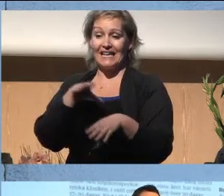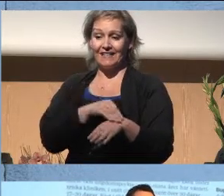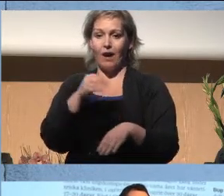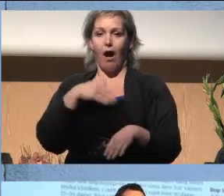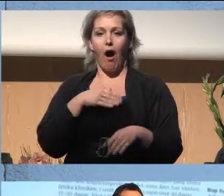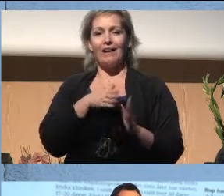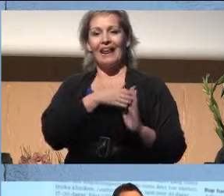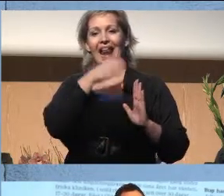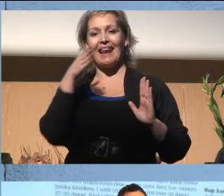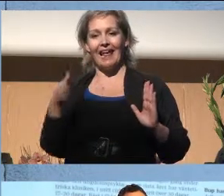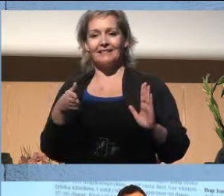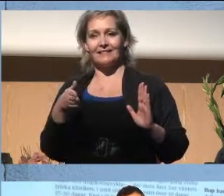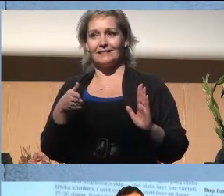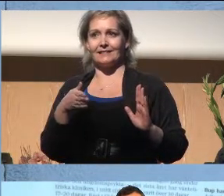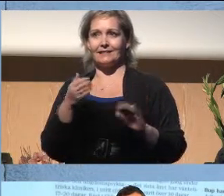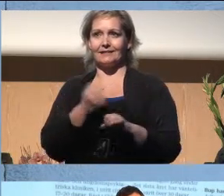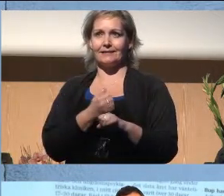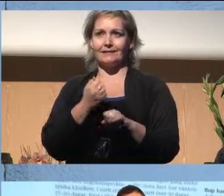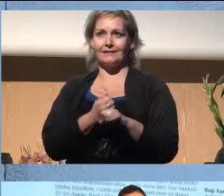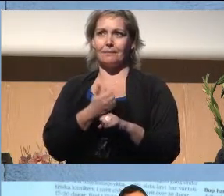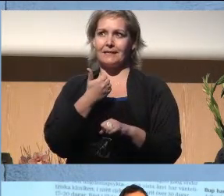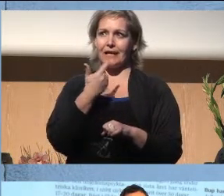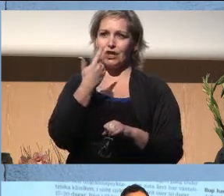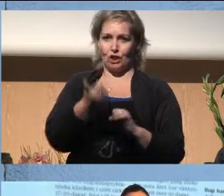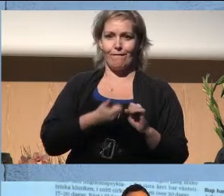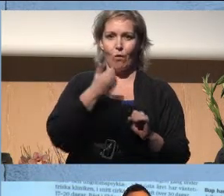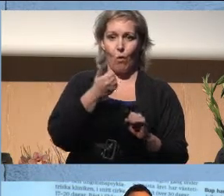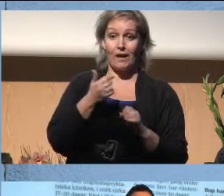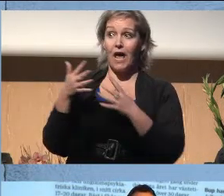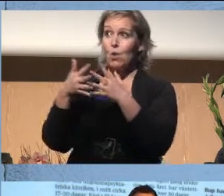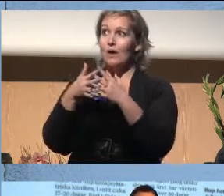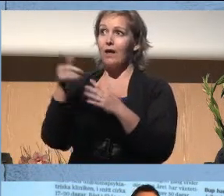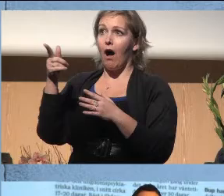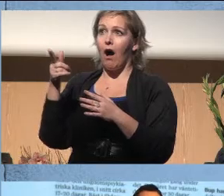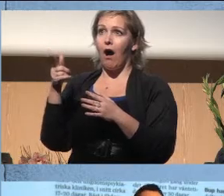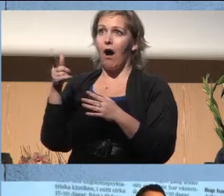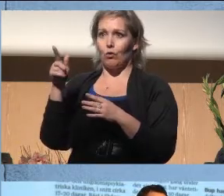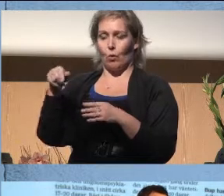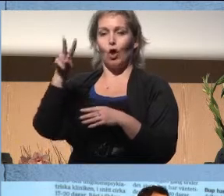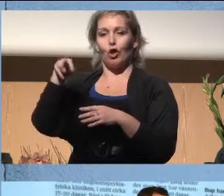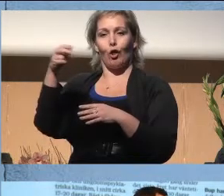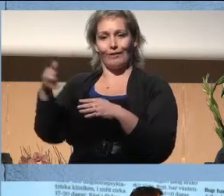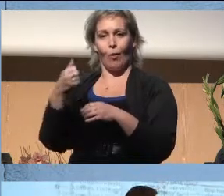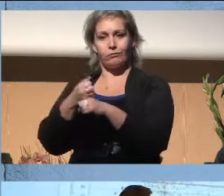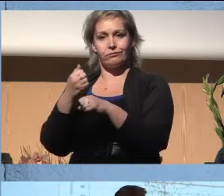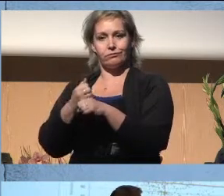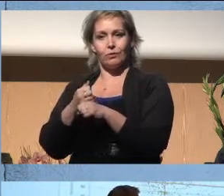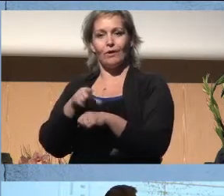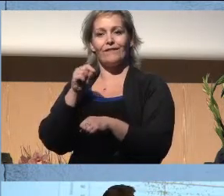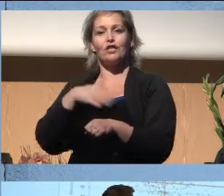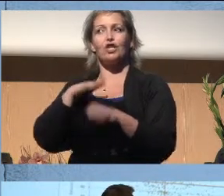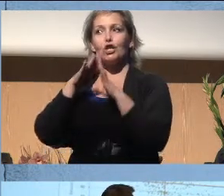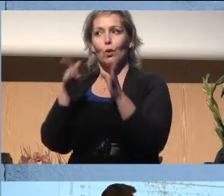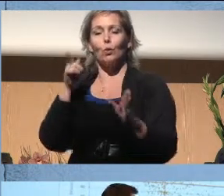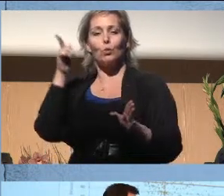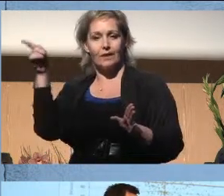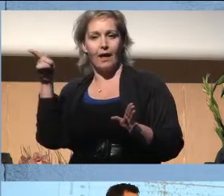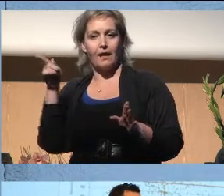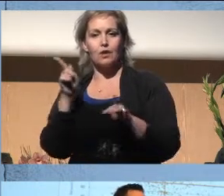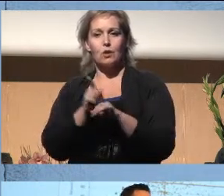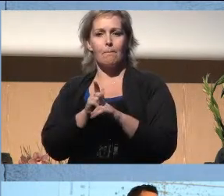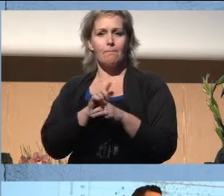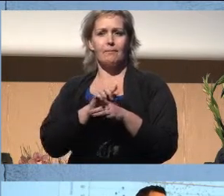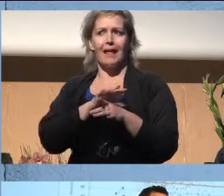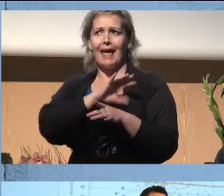har de längsta hållit på i ungefär 6-7 år. I USA är man inne på sitt 12:e år. Och där finns det sjukhus